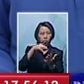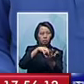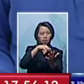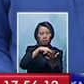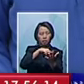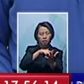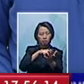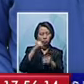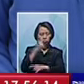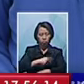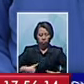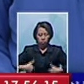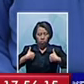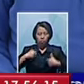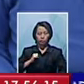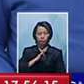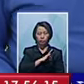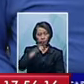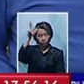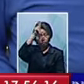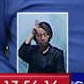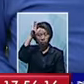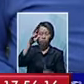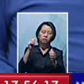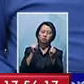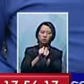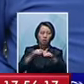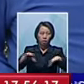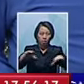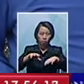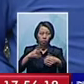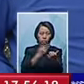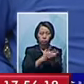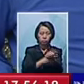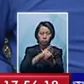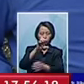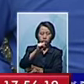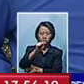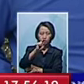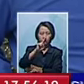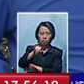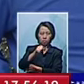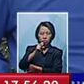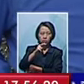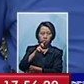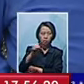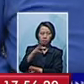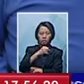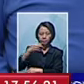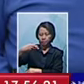pembelajaran sepanjang hayat pegawai perkhidmatan awam dengan melaksanakan kursus sarjana dan PhD secara